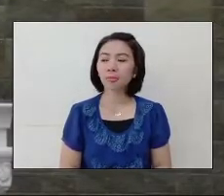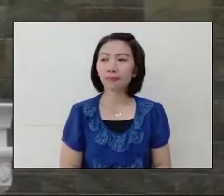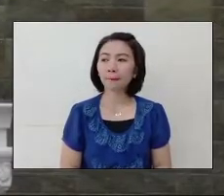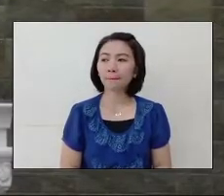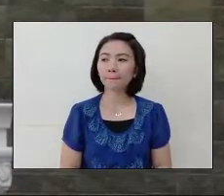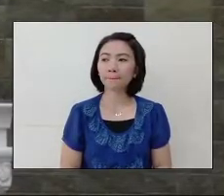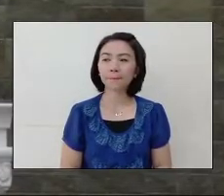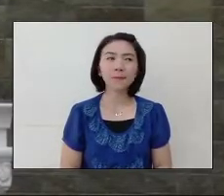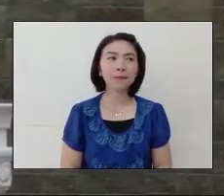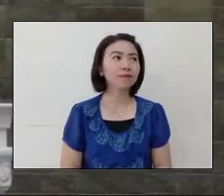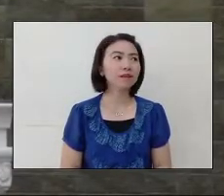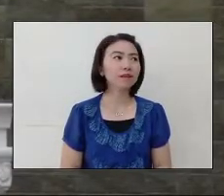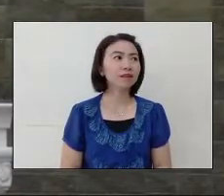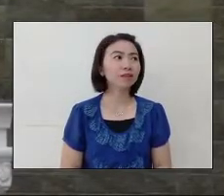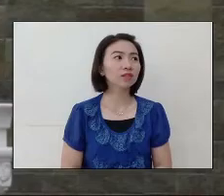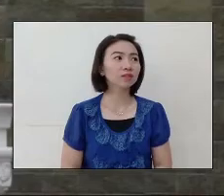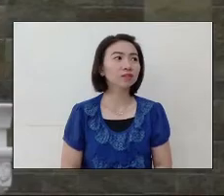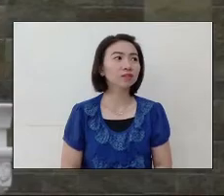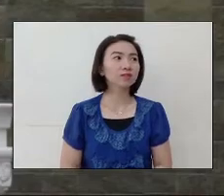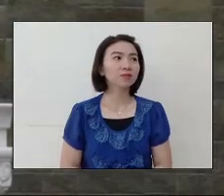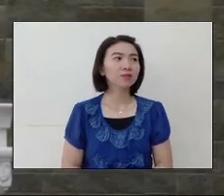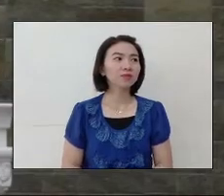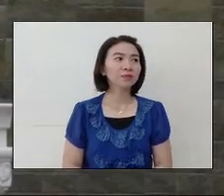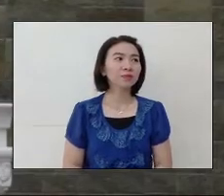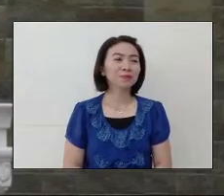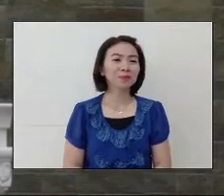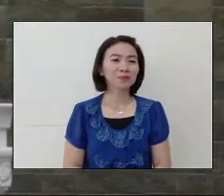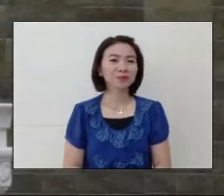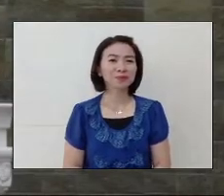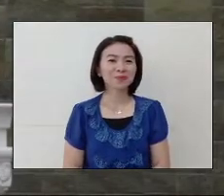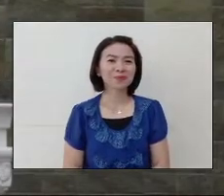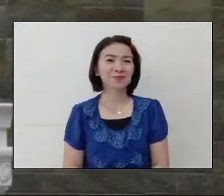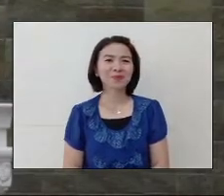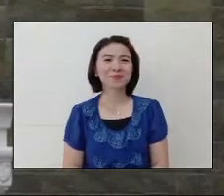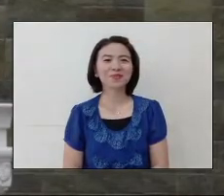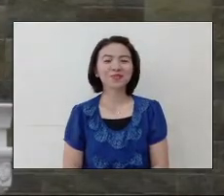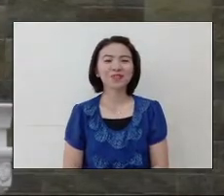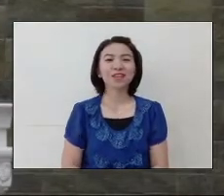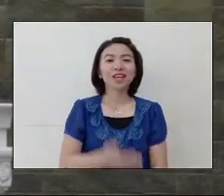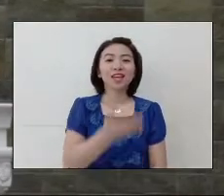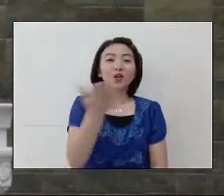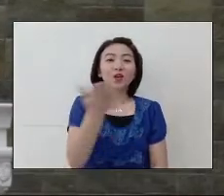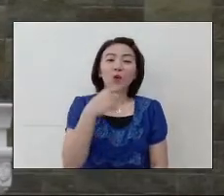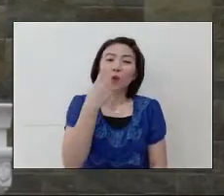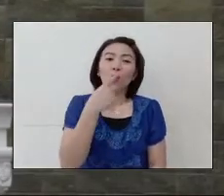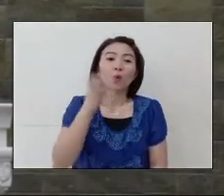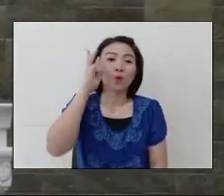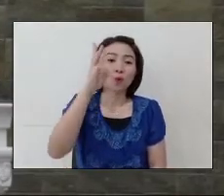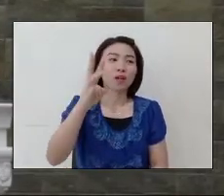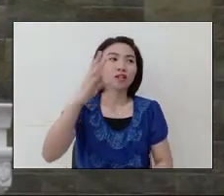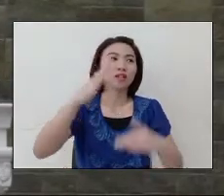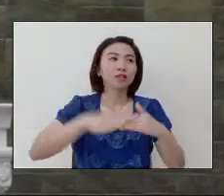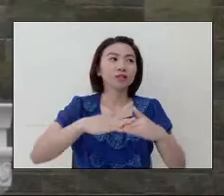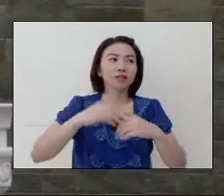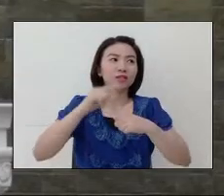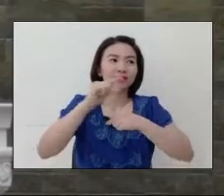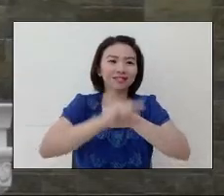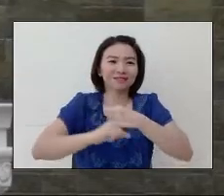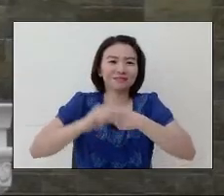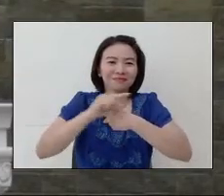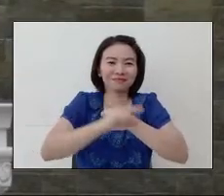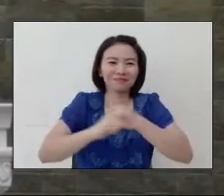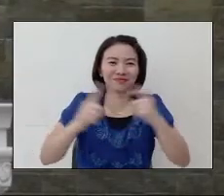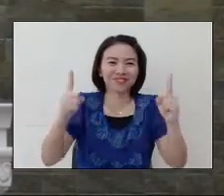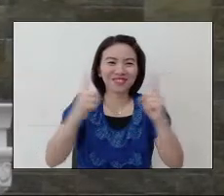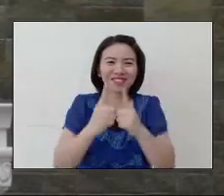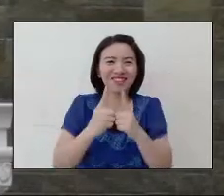Alam niyo, pag nakikita ko kayo rito, kaya sabi ko sa inyo, para din kayong talaga nandito sa loob. Kaya makinig po ng mabuti. Huh?